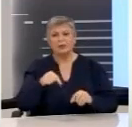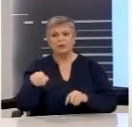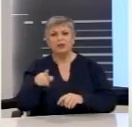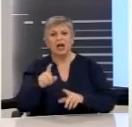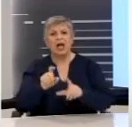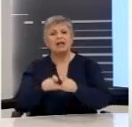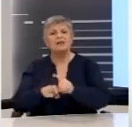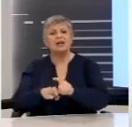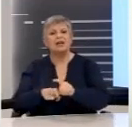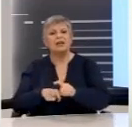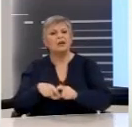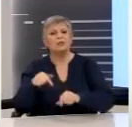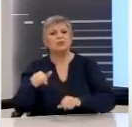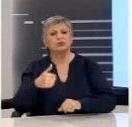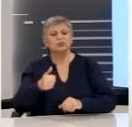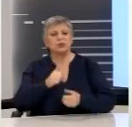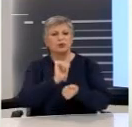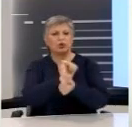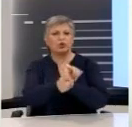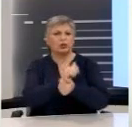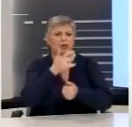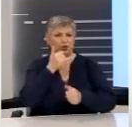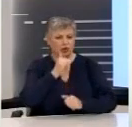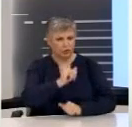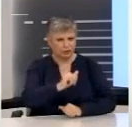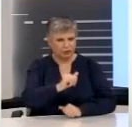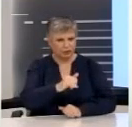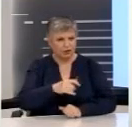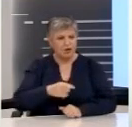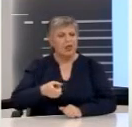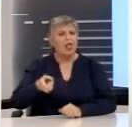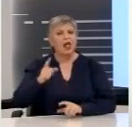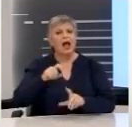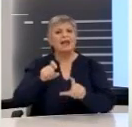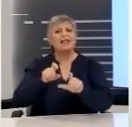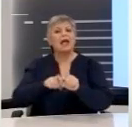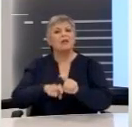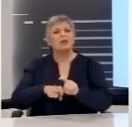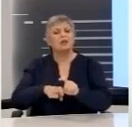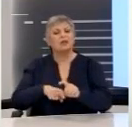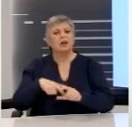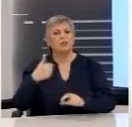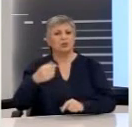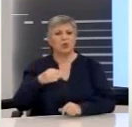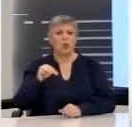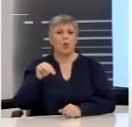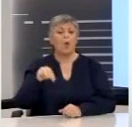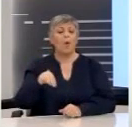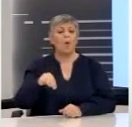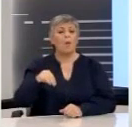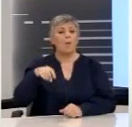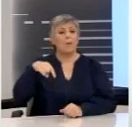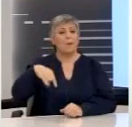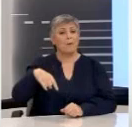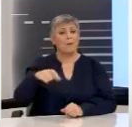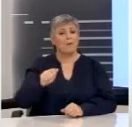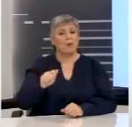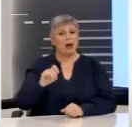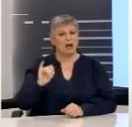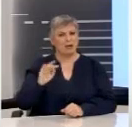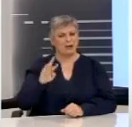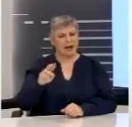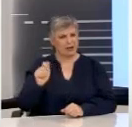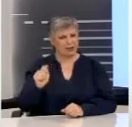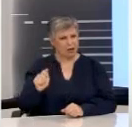Marathon Caris, συμφερόντων Μπαϊρακτάρη, είναι το άλλο όνομα στο διοικητικό συμβούλιο της εταιρείας του κυρίου Μαρινάκη, που είναι εισηγμένη